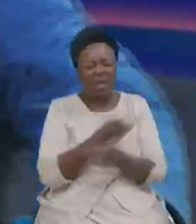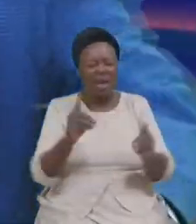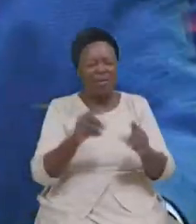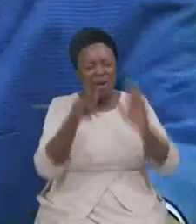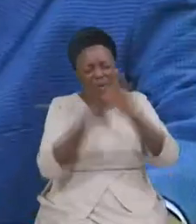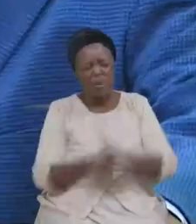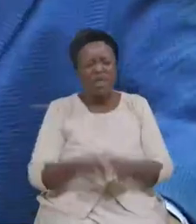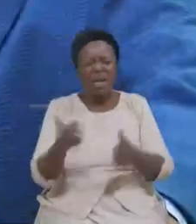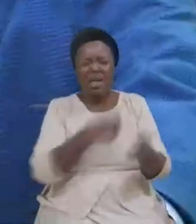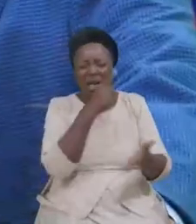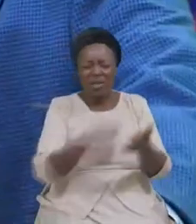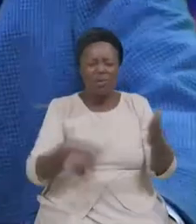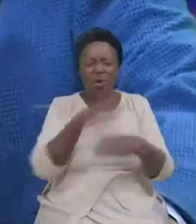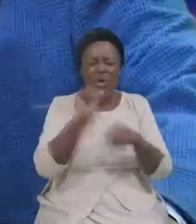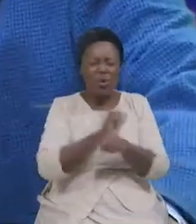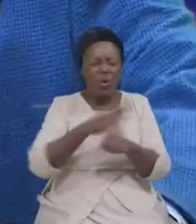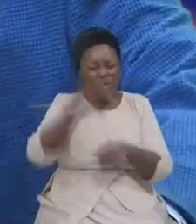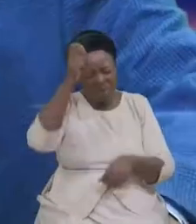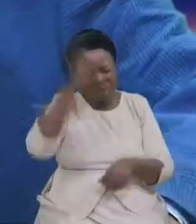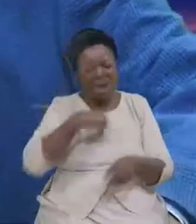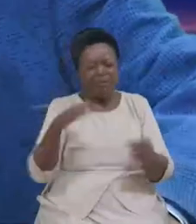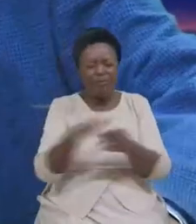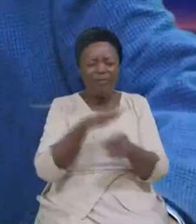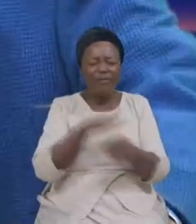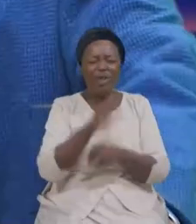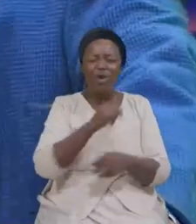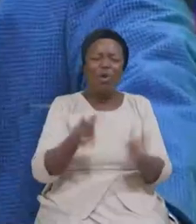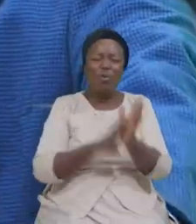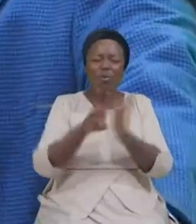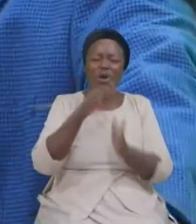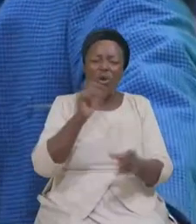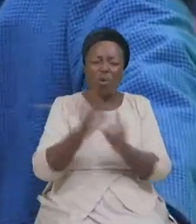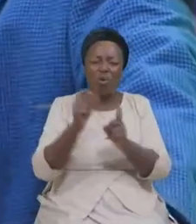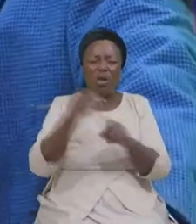diable et accomplis ta volonté, ta parole dans chaque vie au